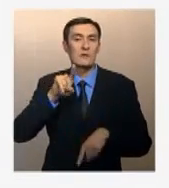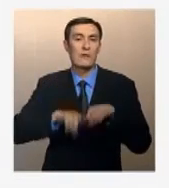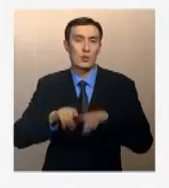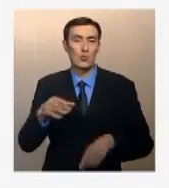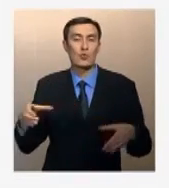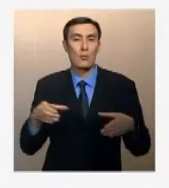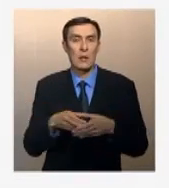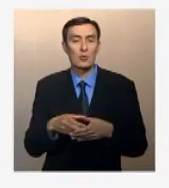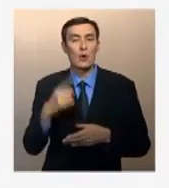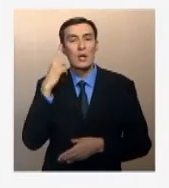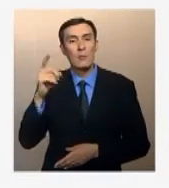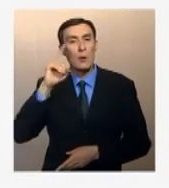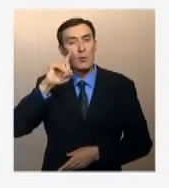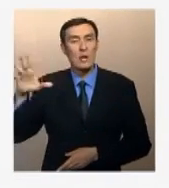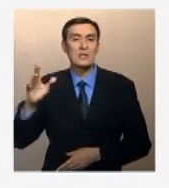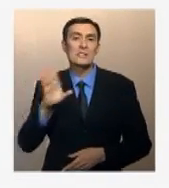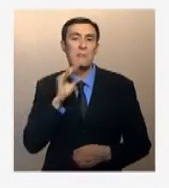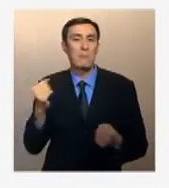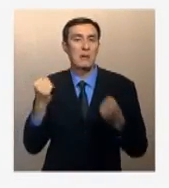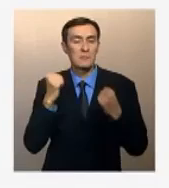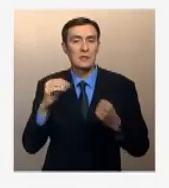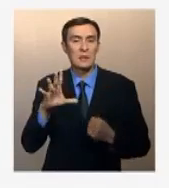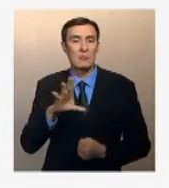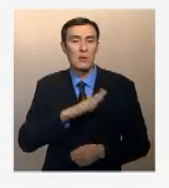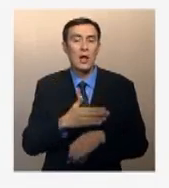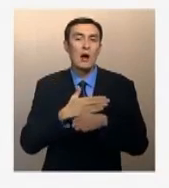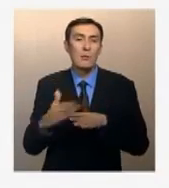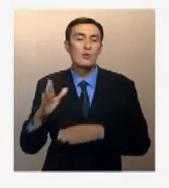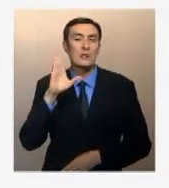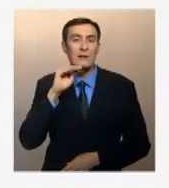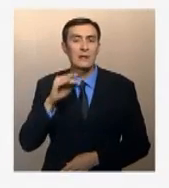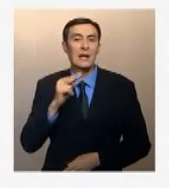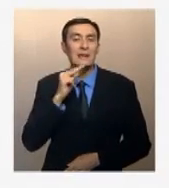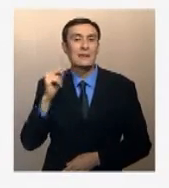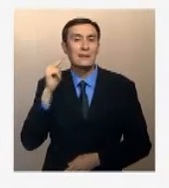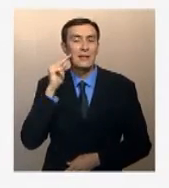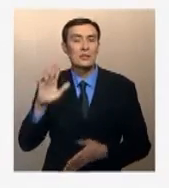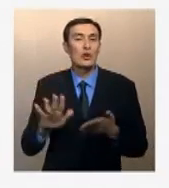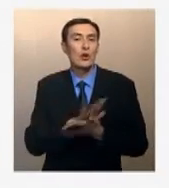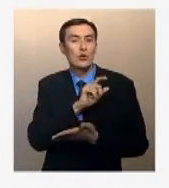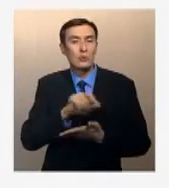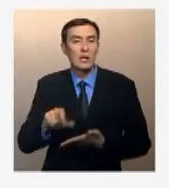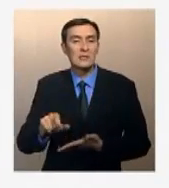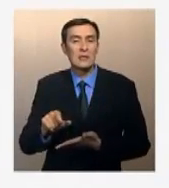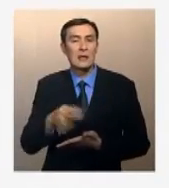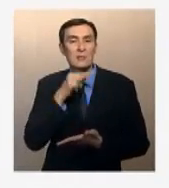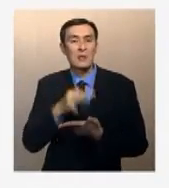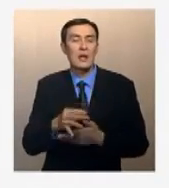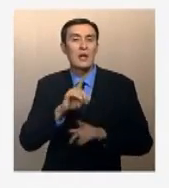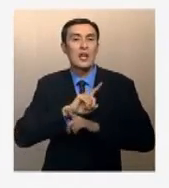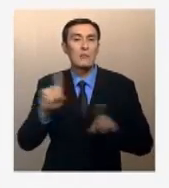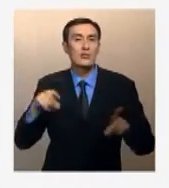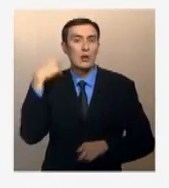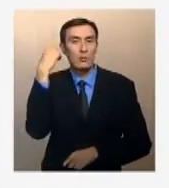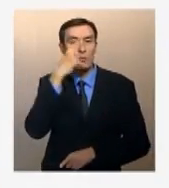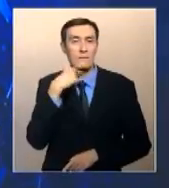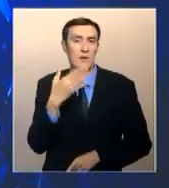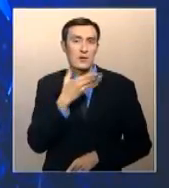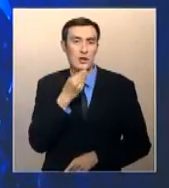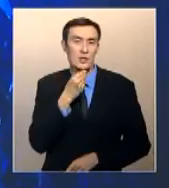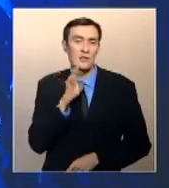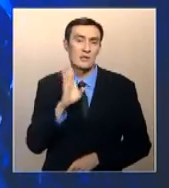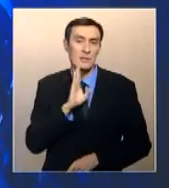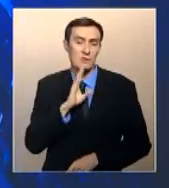в родную команду. Я напомню, популярность спортсменки пришла после того, как китайские журналисты отметили необычную